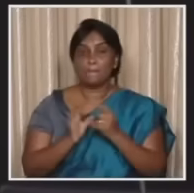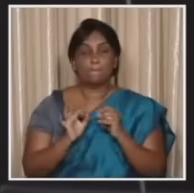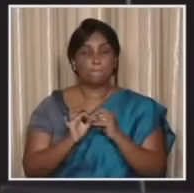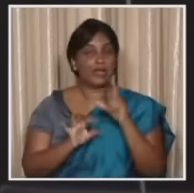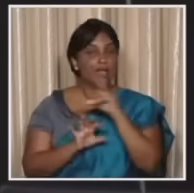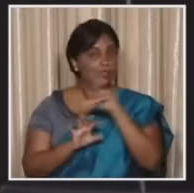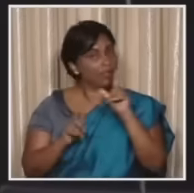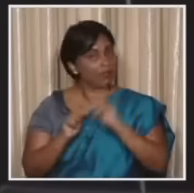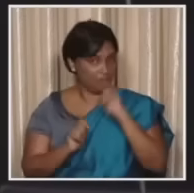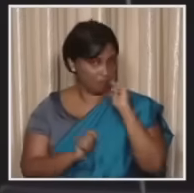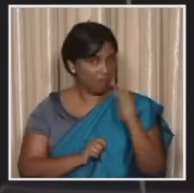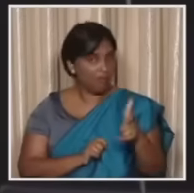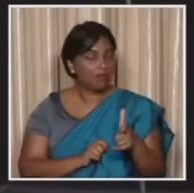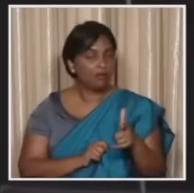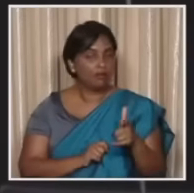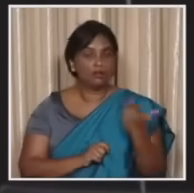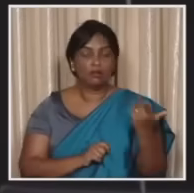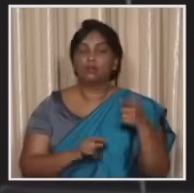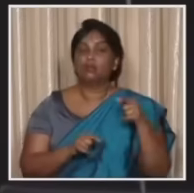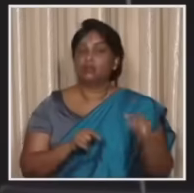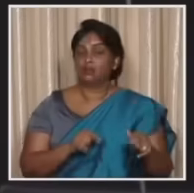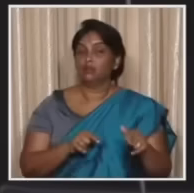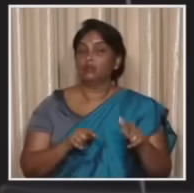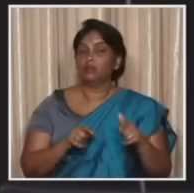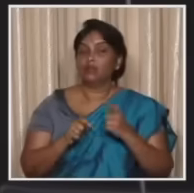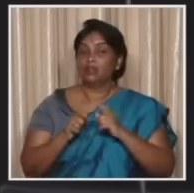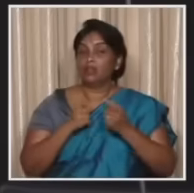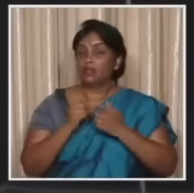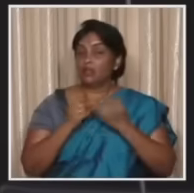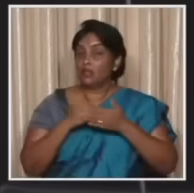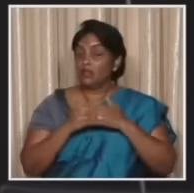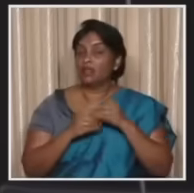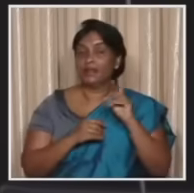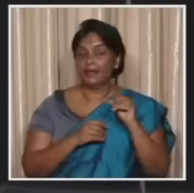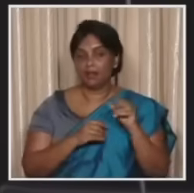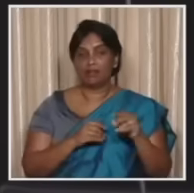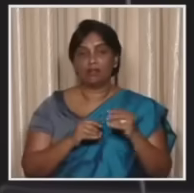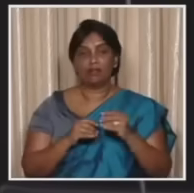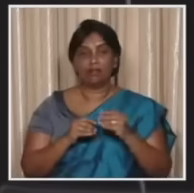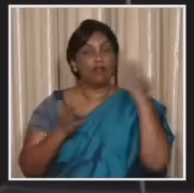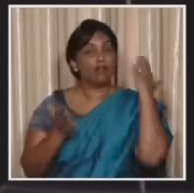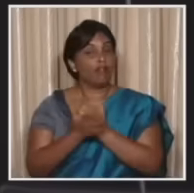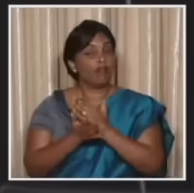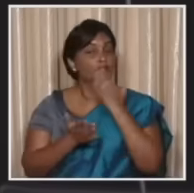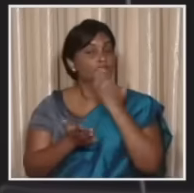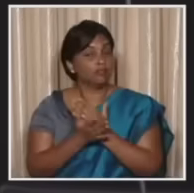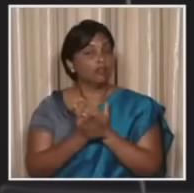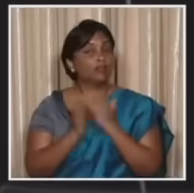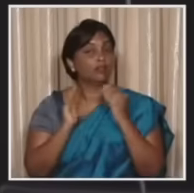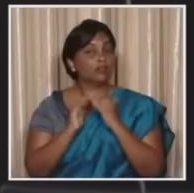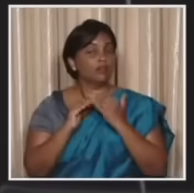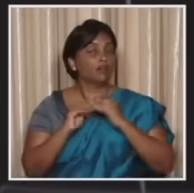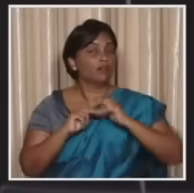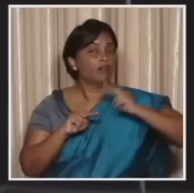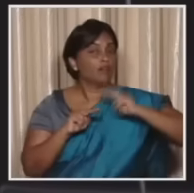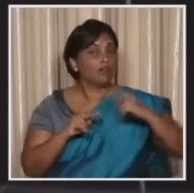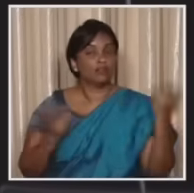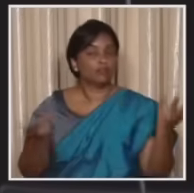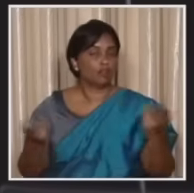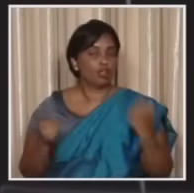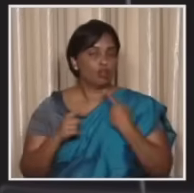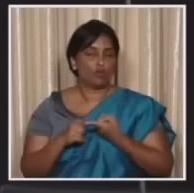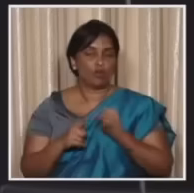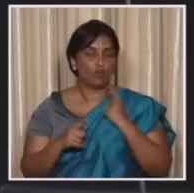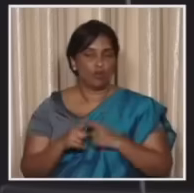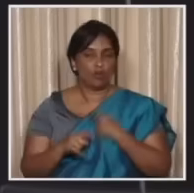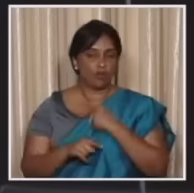17 ගෙවනවද? දැන් හදන්න වෙන් කරලා තියෙනත් 11යි. එතකොට නවතා දමපු ව්‍යාපෘති ඒවට මොකද වෙන්නේ? දැන්